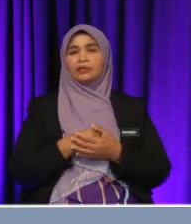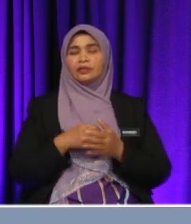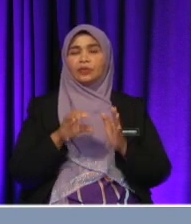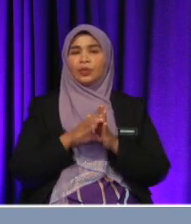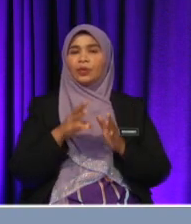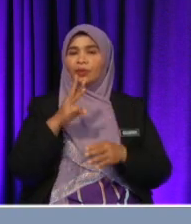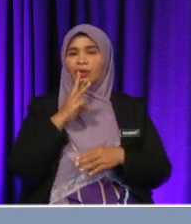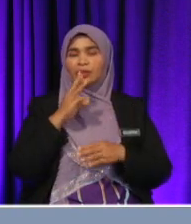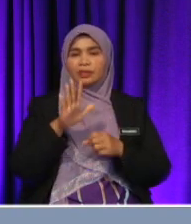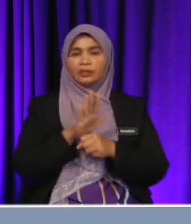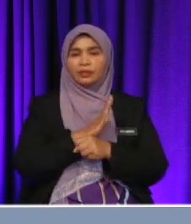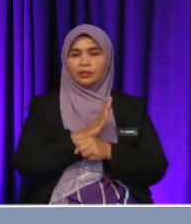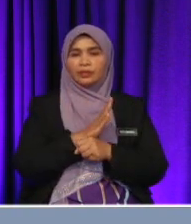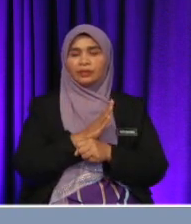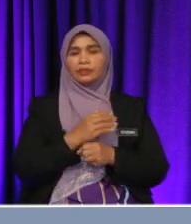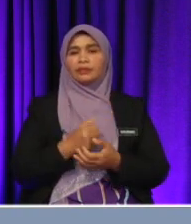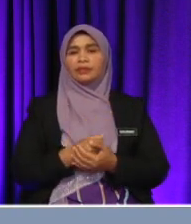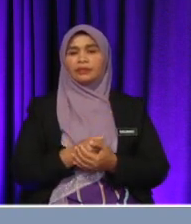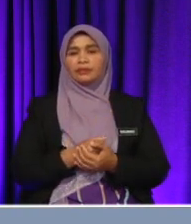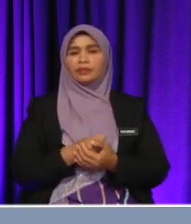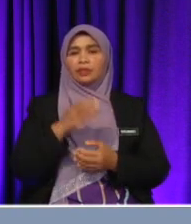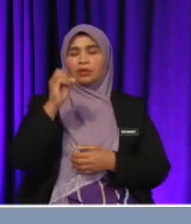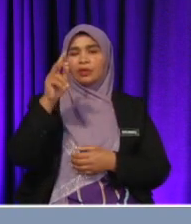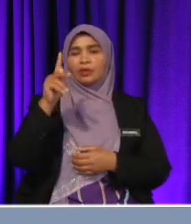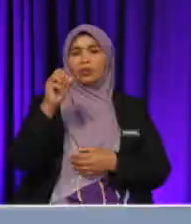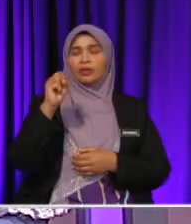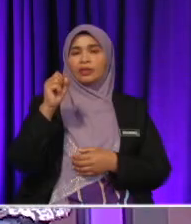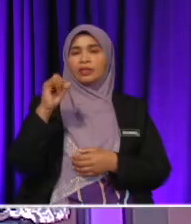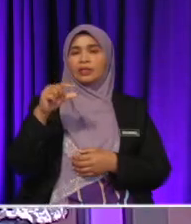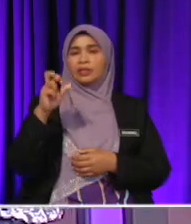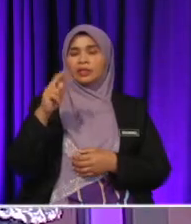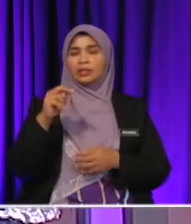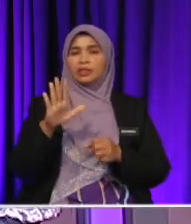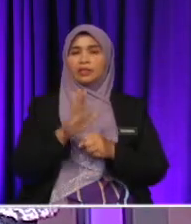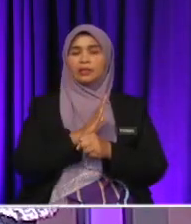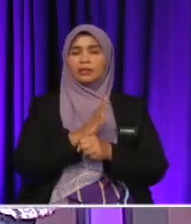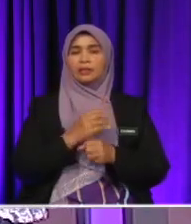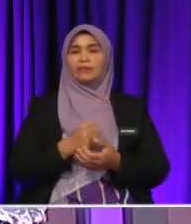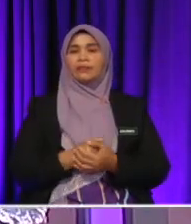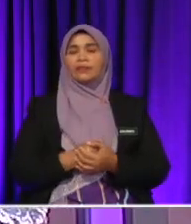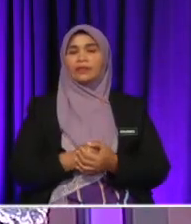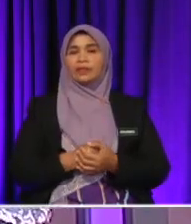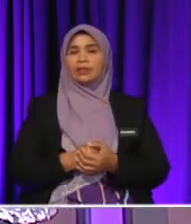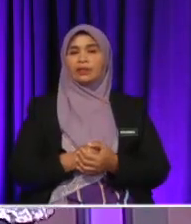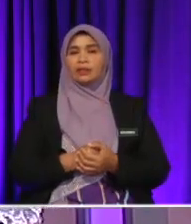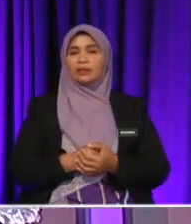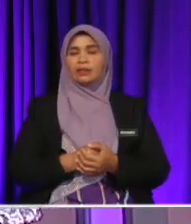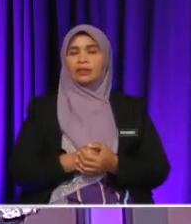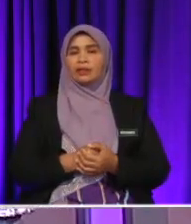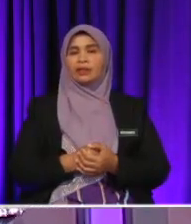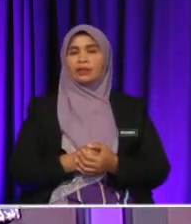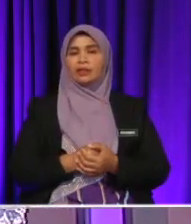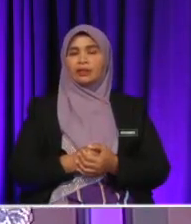airnya cukup tidak terlalu menyeramkan jadi dia tak boleh tahu masalah